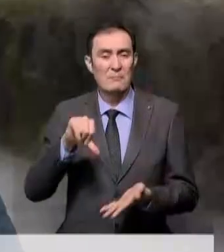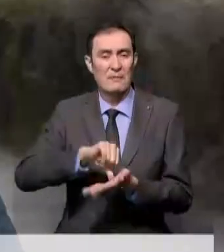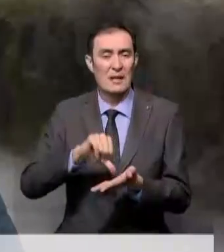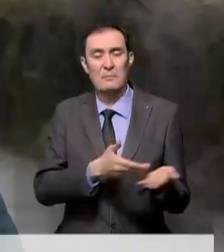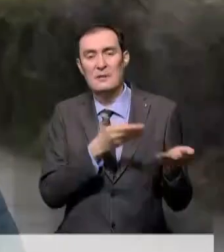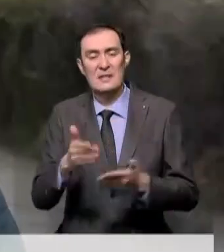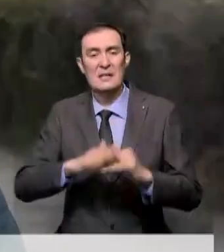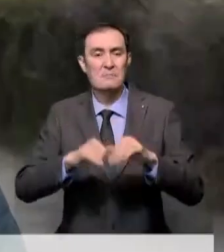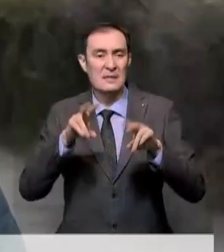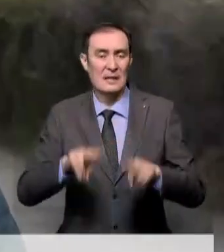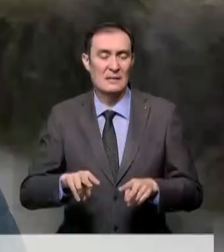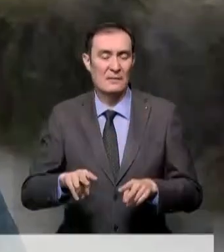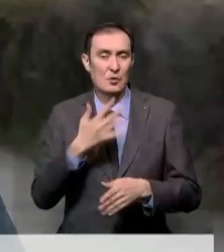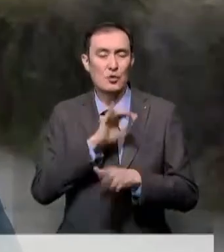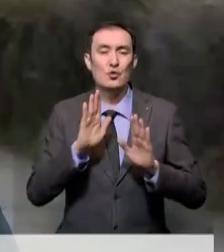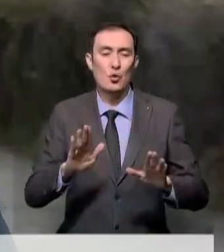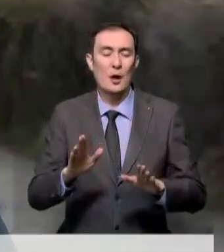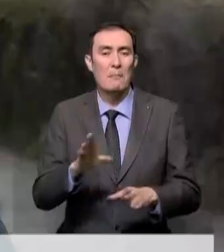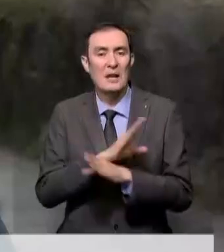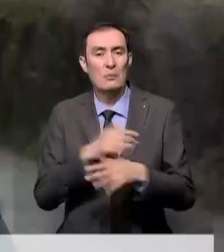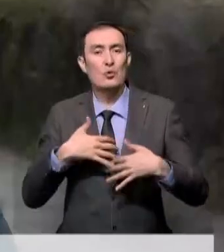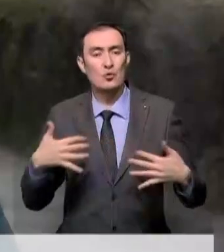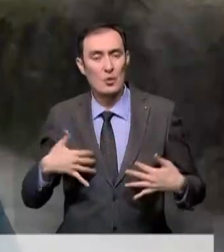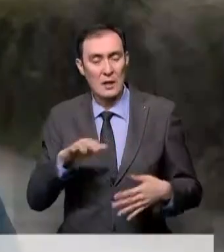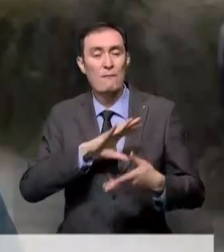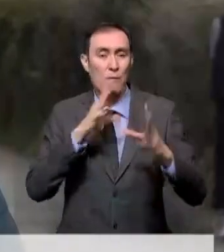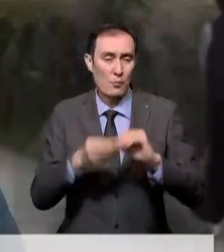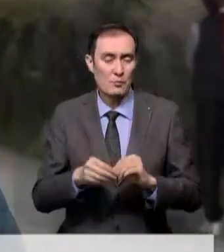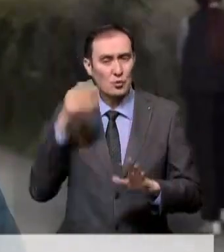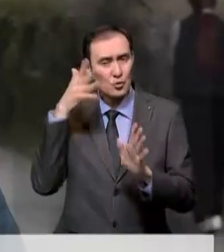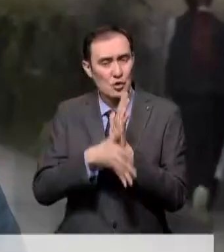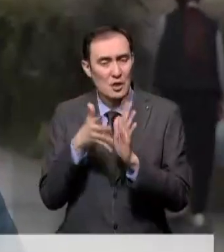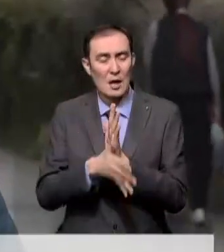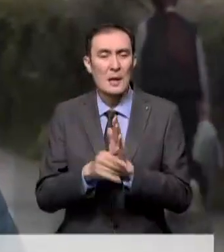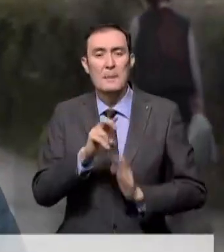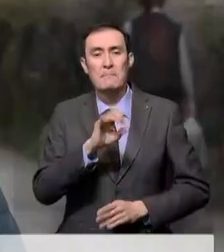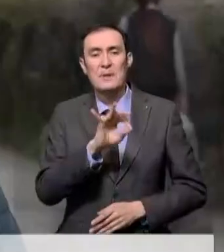привлекать экспертов со стороны. И не только по гибели тюленей, но и в целом по изучению